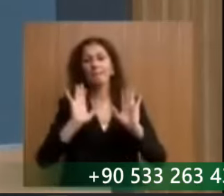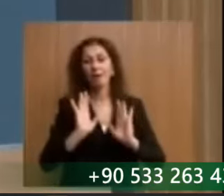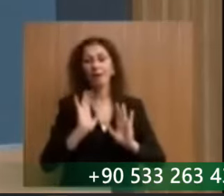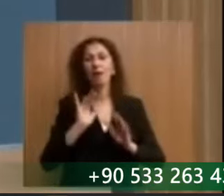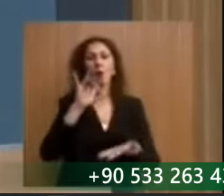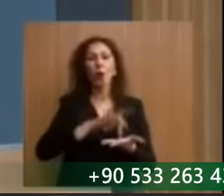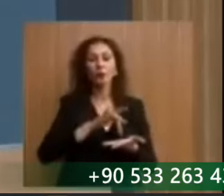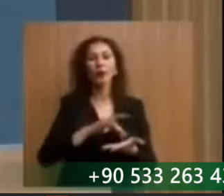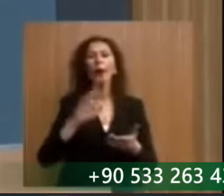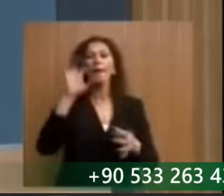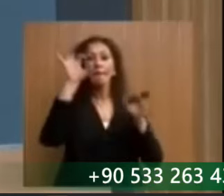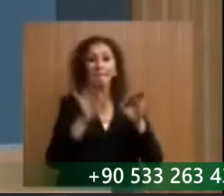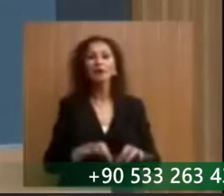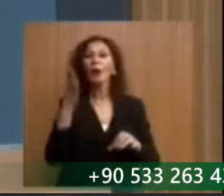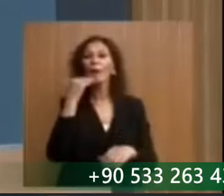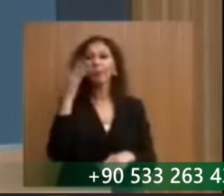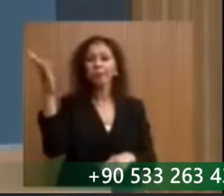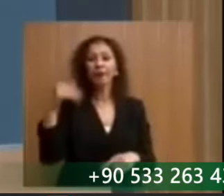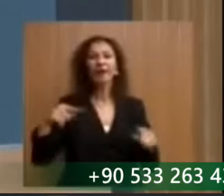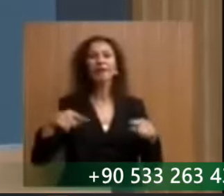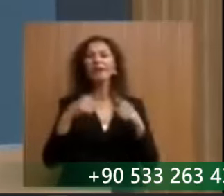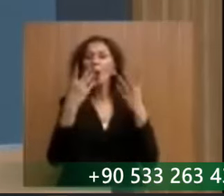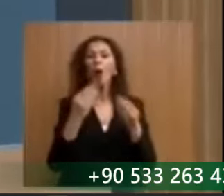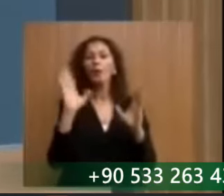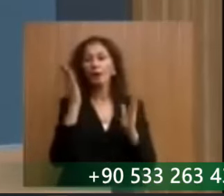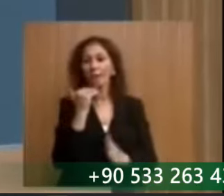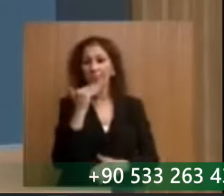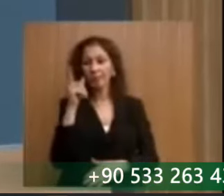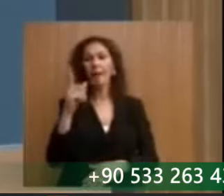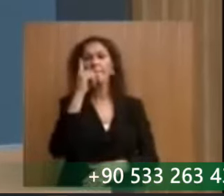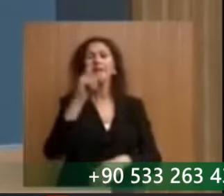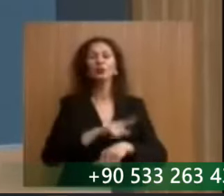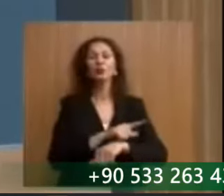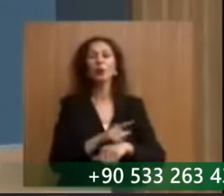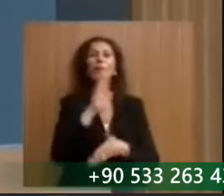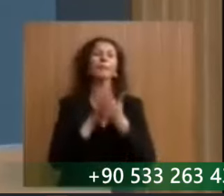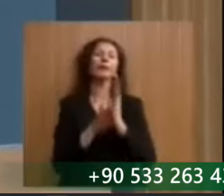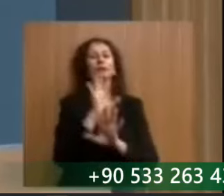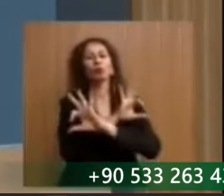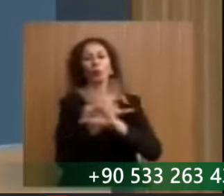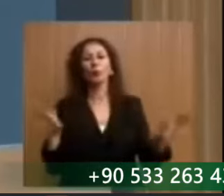Ortada başlatmadığınız, finale daha taşıyamadığınız bir süreci